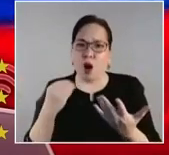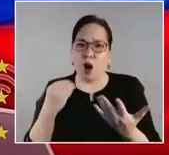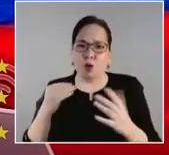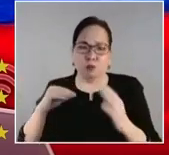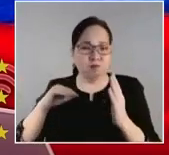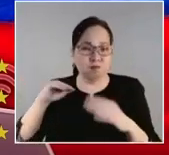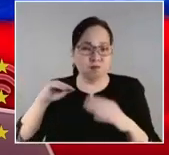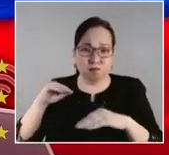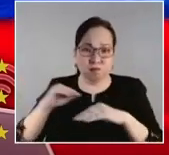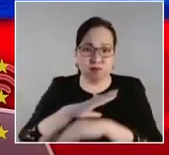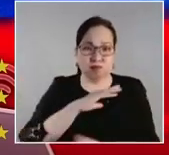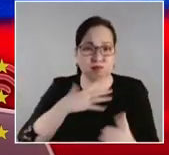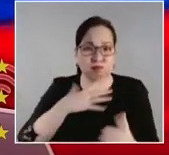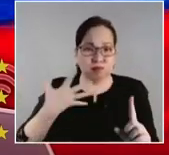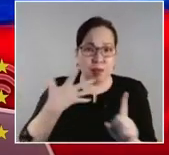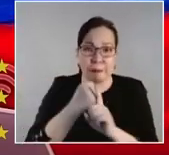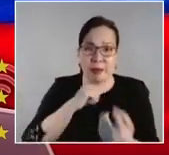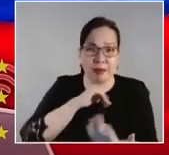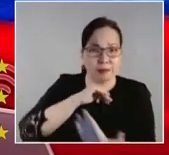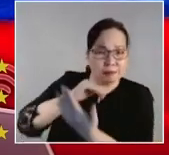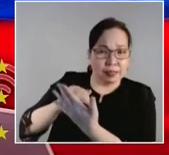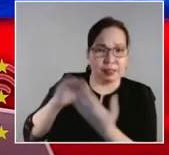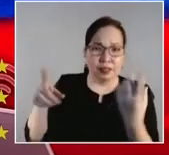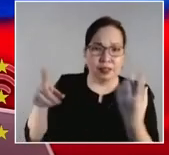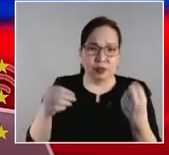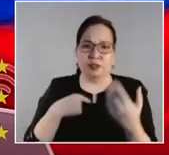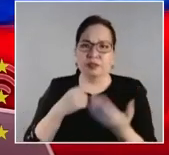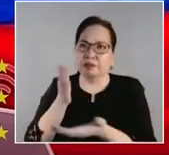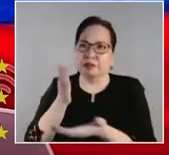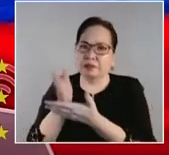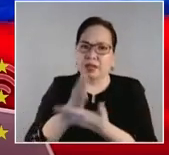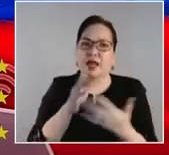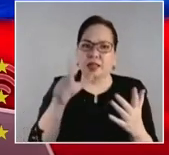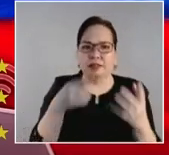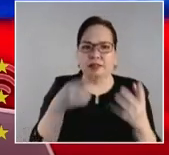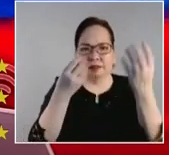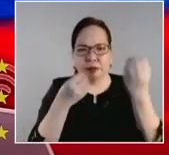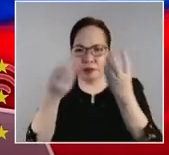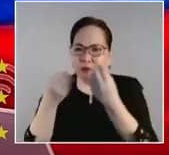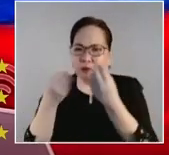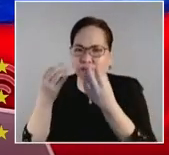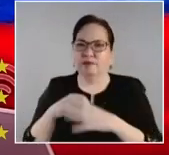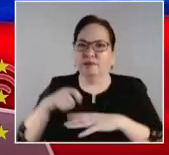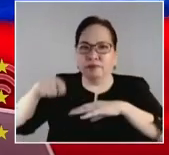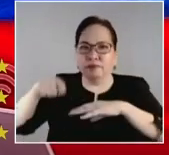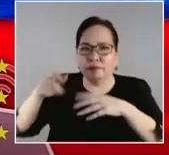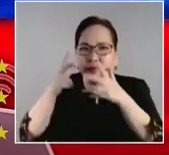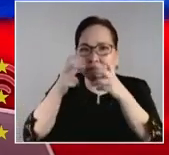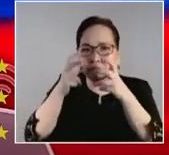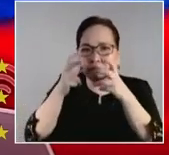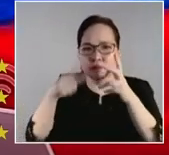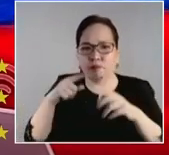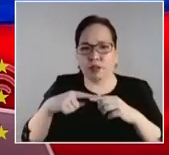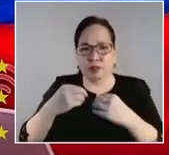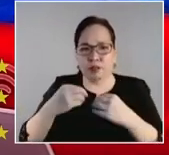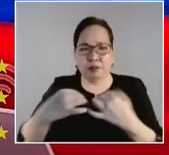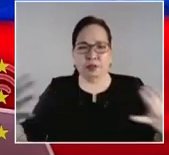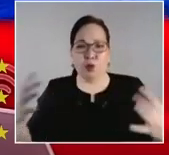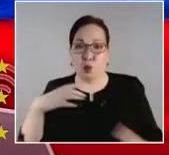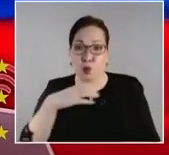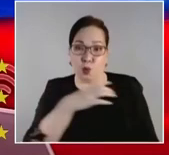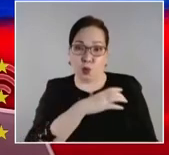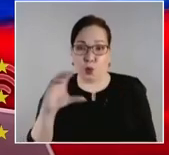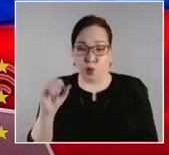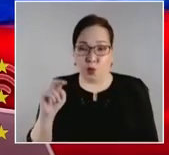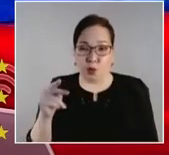ko po yan at narinig ko po kasi yung mga hearings sa Congress and I was alarmed. Sabi ko, we have to